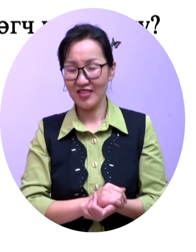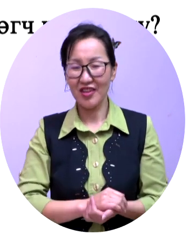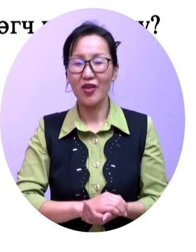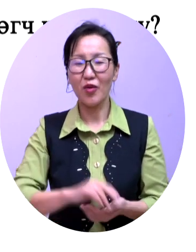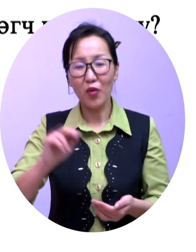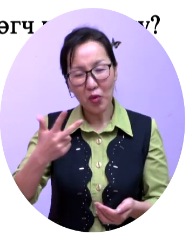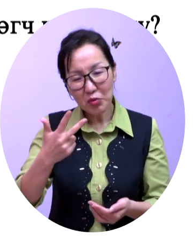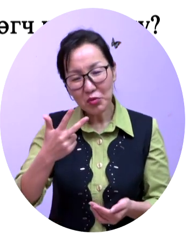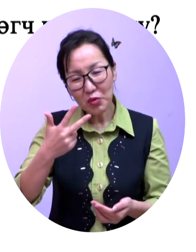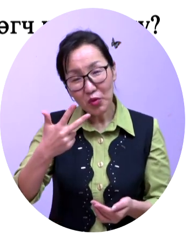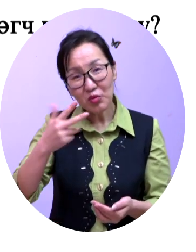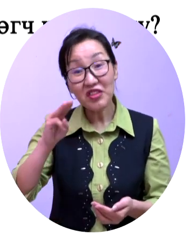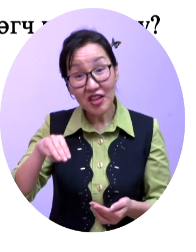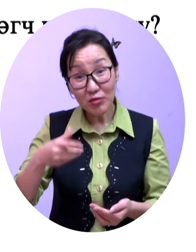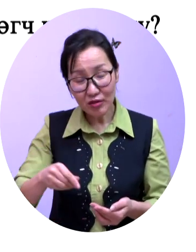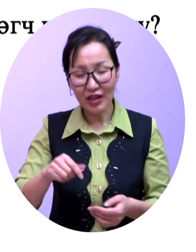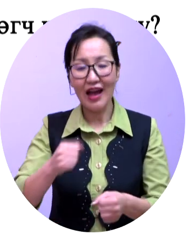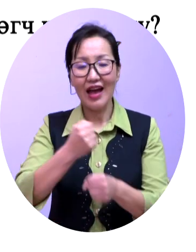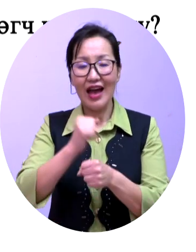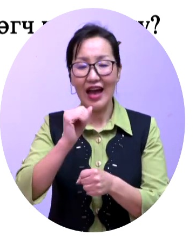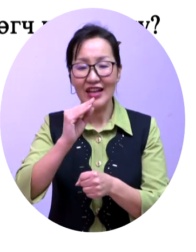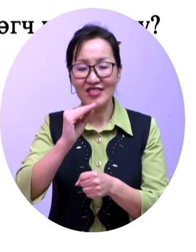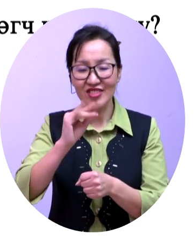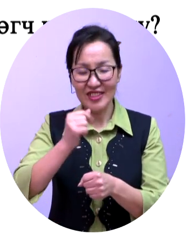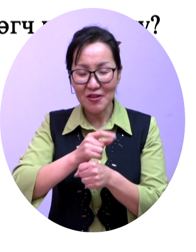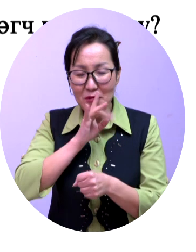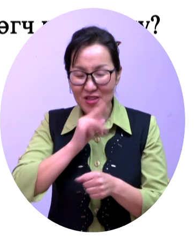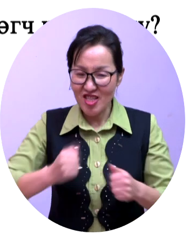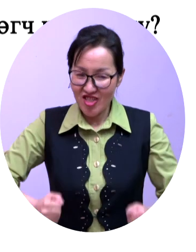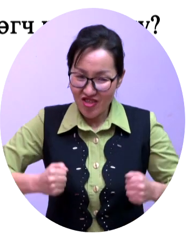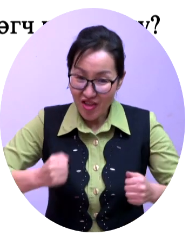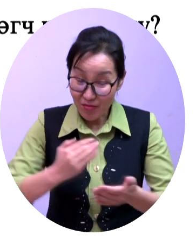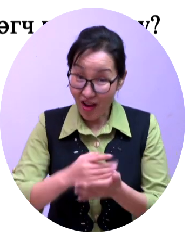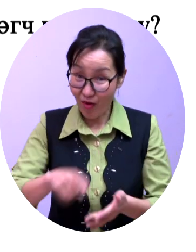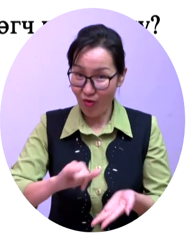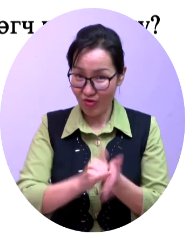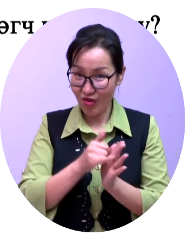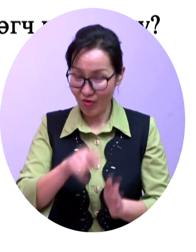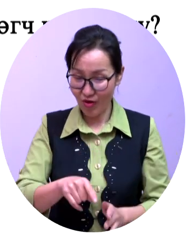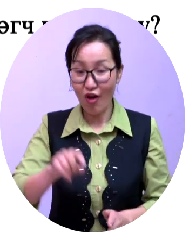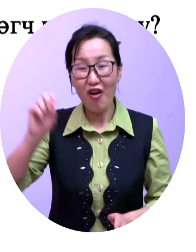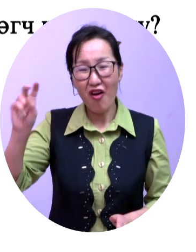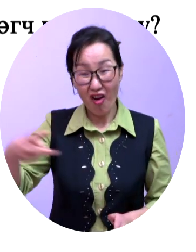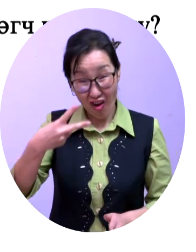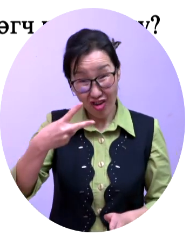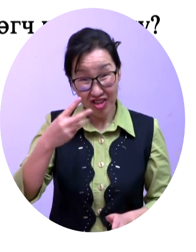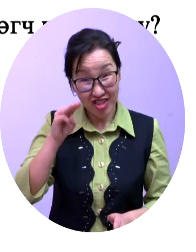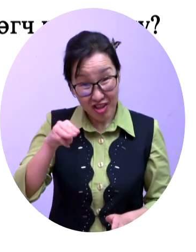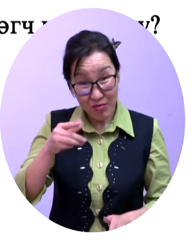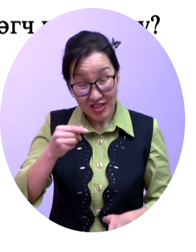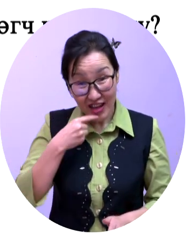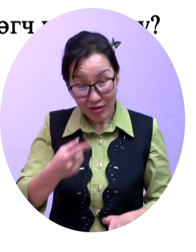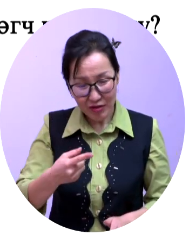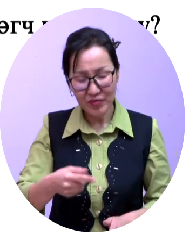гэж хариулсан бол ажилчсаг болоход хичээж байгаа юм байна. Хоёрт нь тийм гэж хариулсан бол